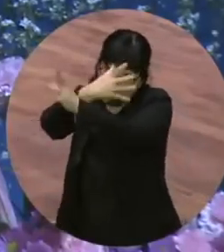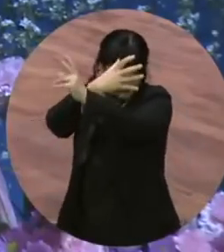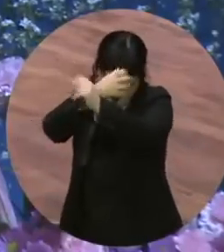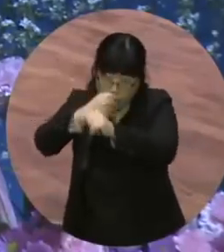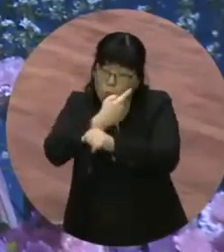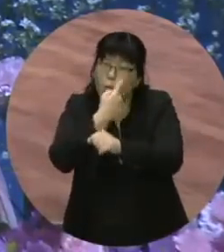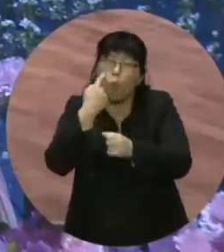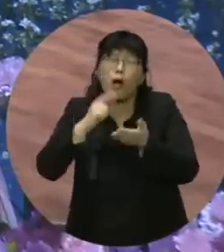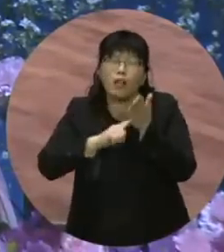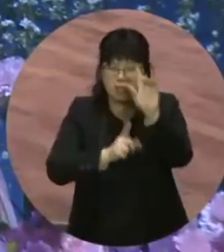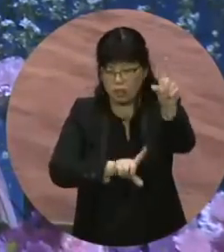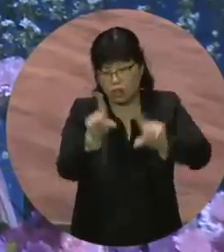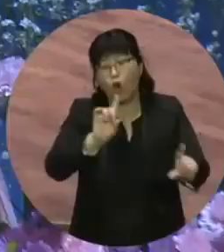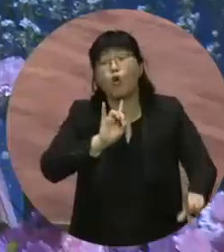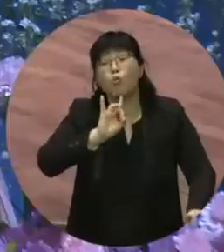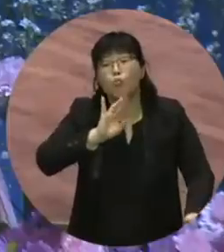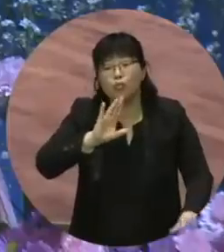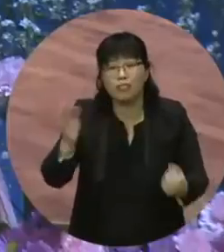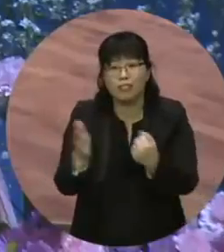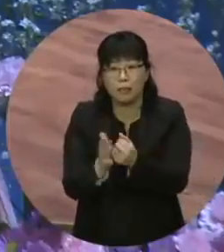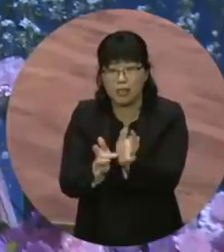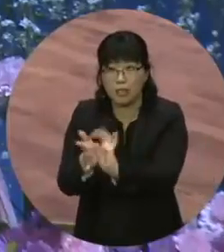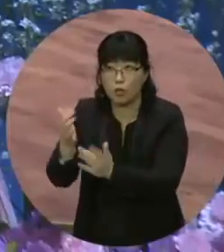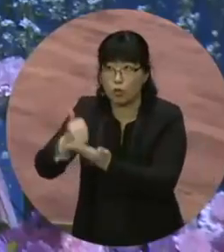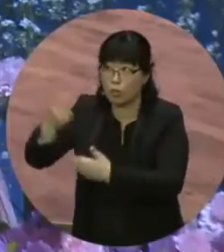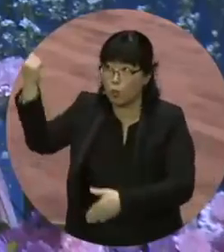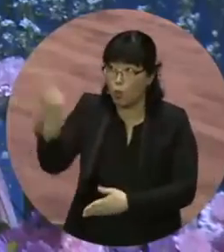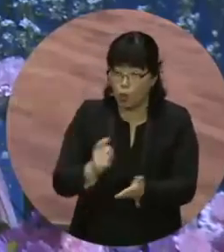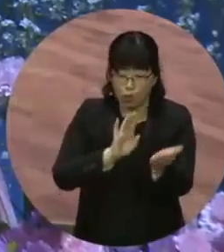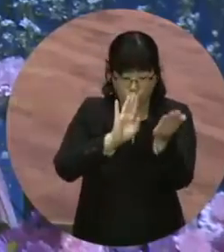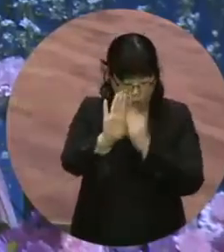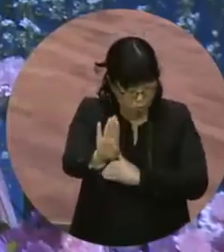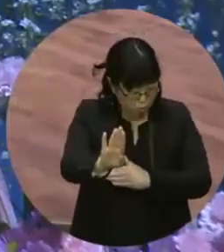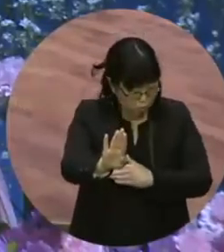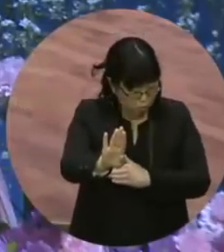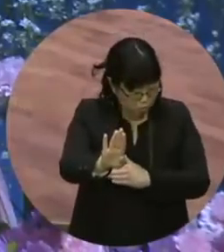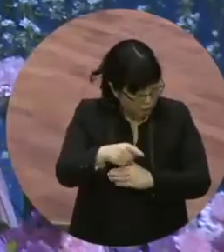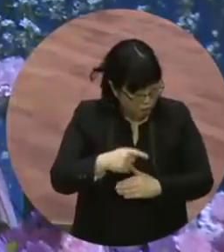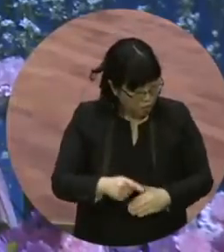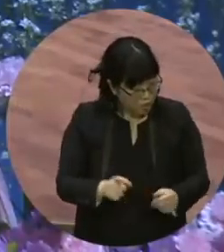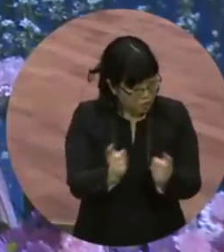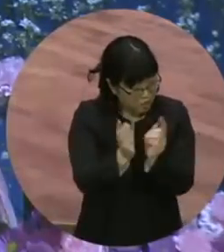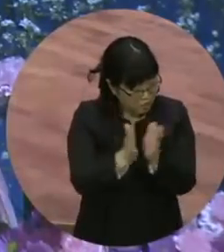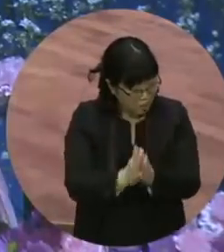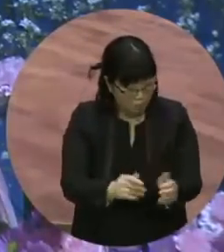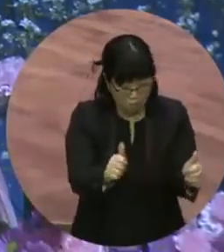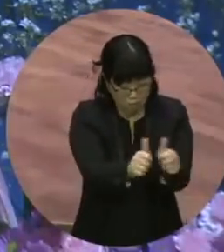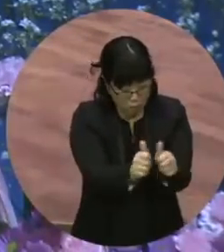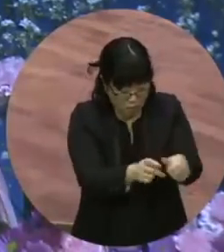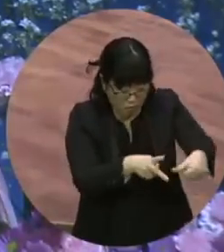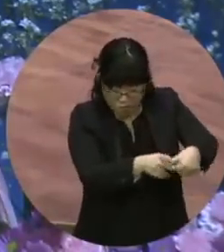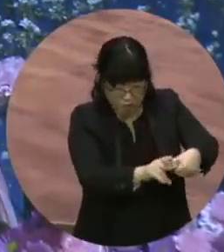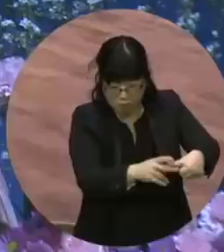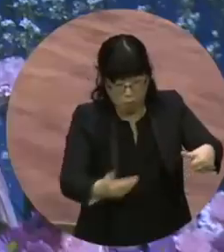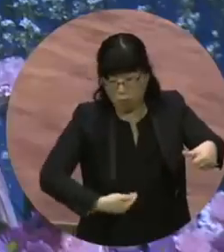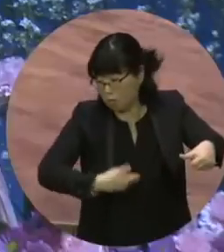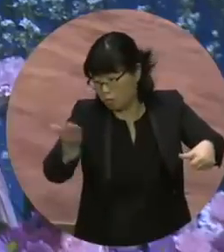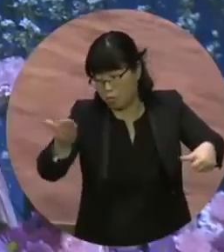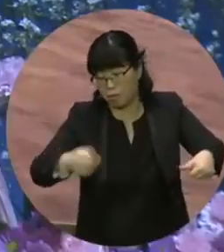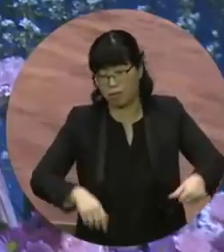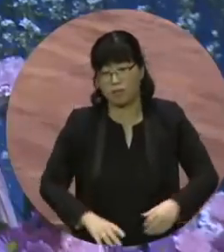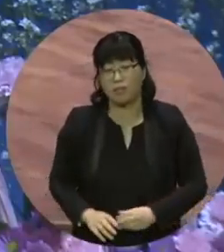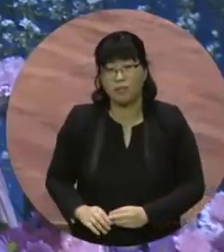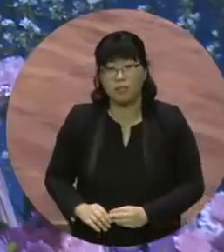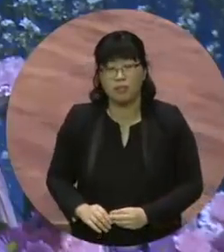없어졌어요. 할례 자체가 중요한 것이 아니라 언약이 중요하기 때문에, 하나님과 아브라함의